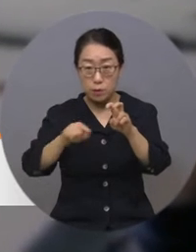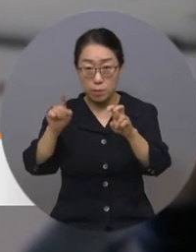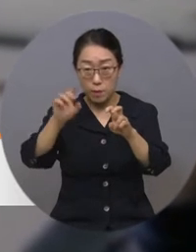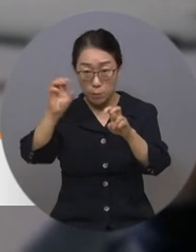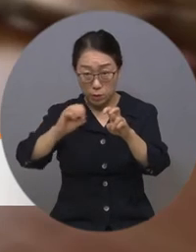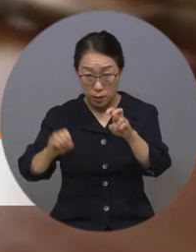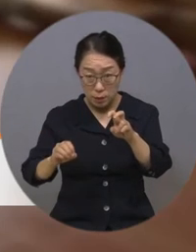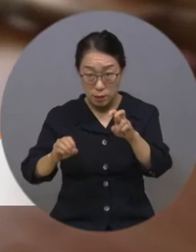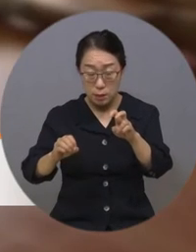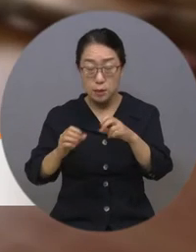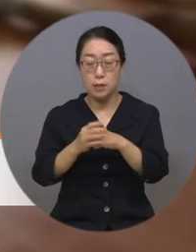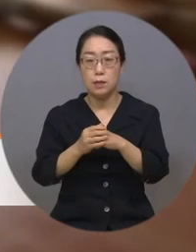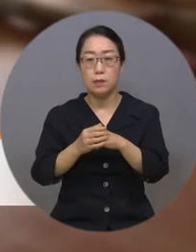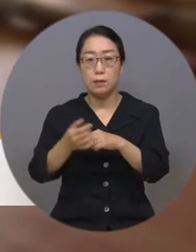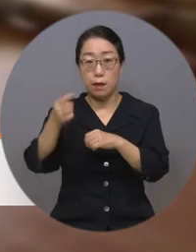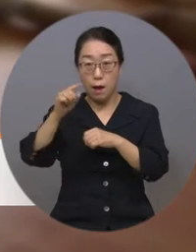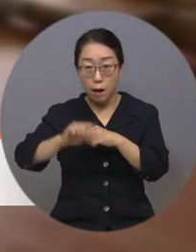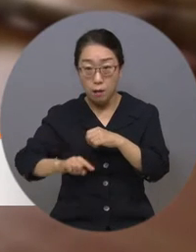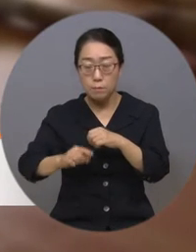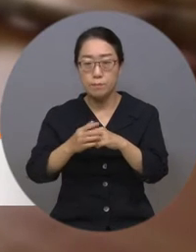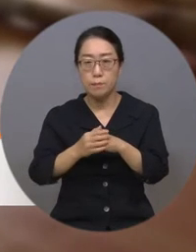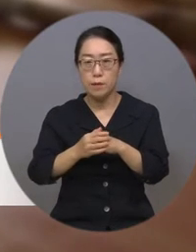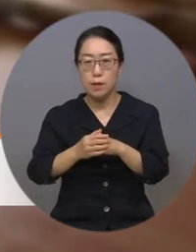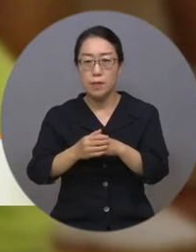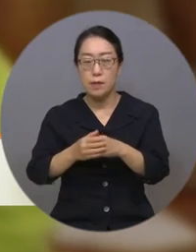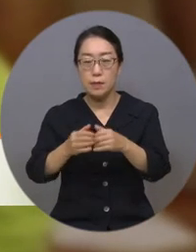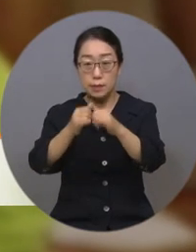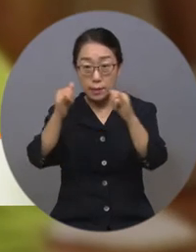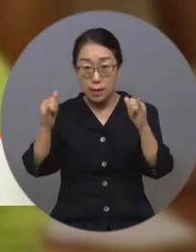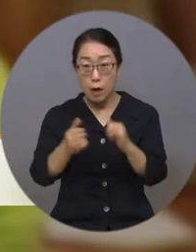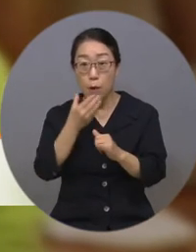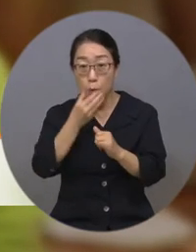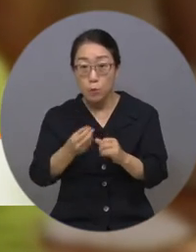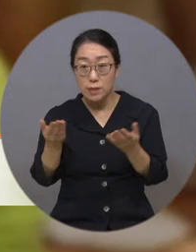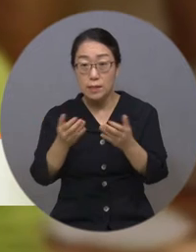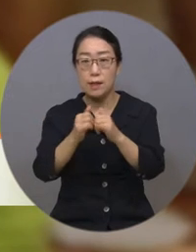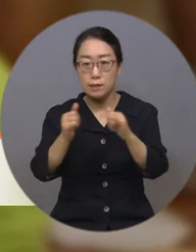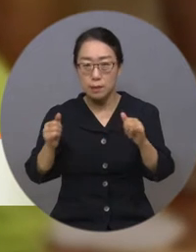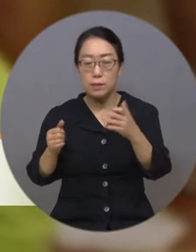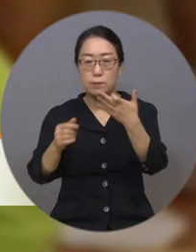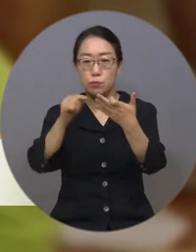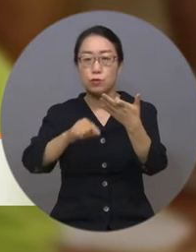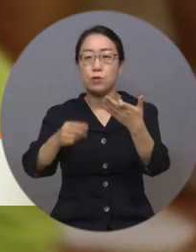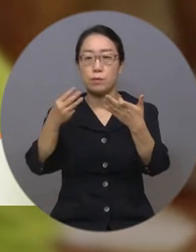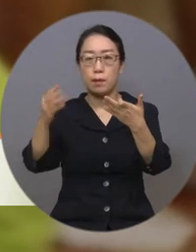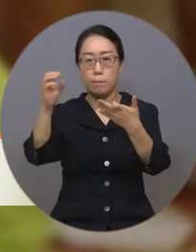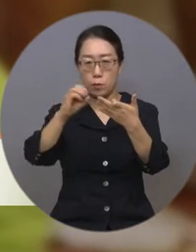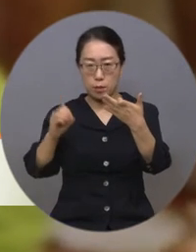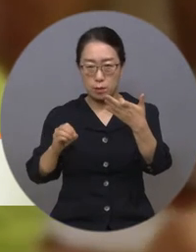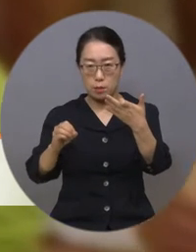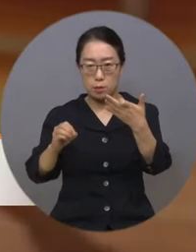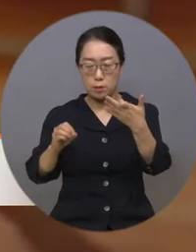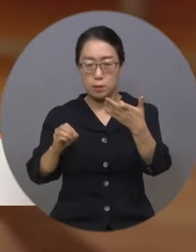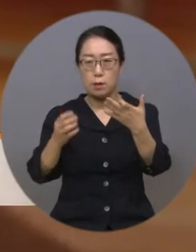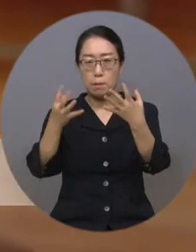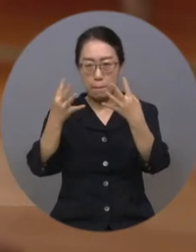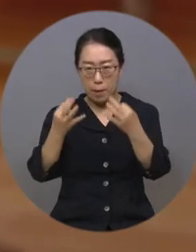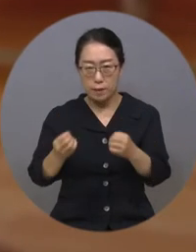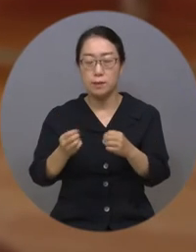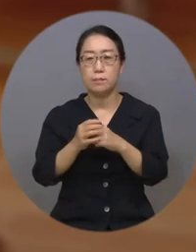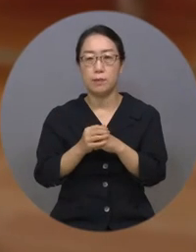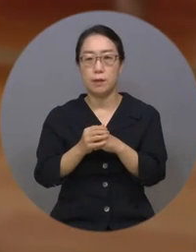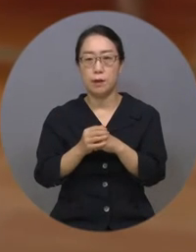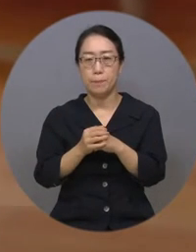높은 비중을 차지했고 다음으로 사회복지시설 종사자 가 19.3% 로 높은 것으로 나타났습니다